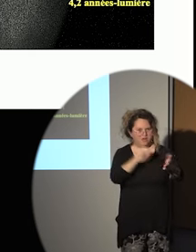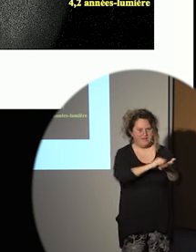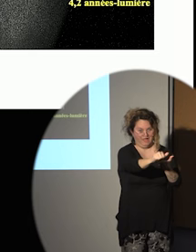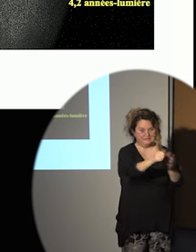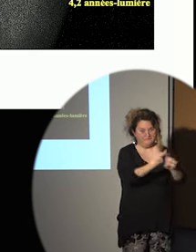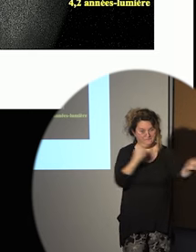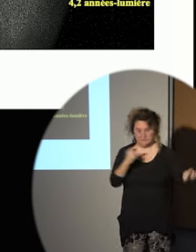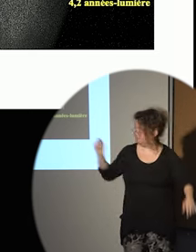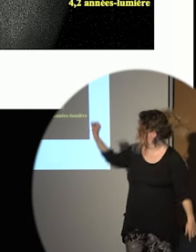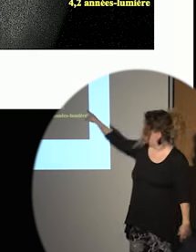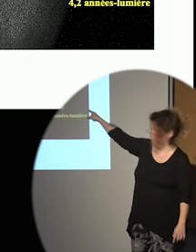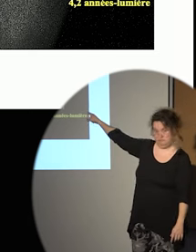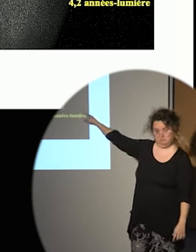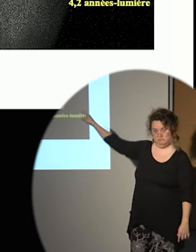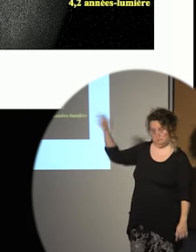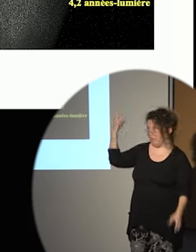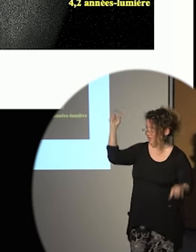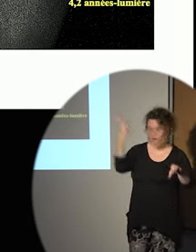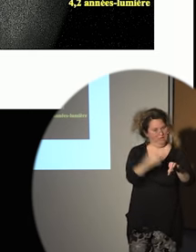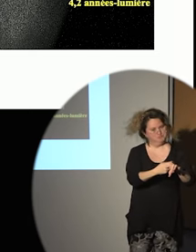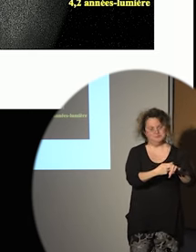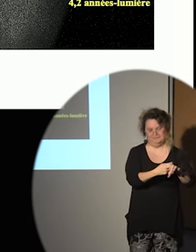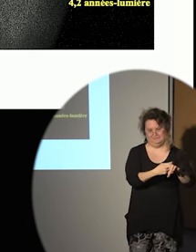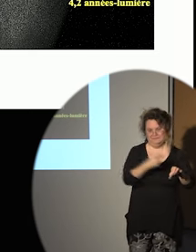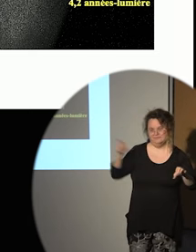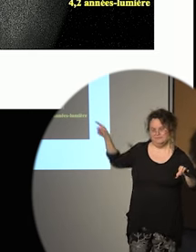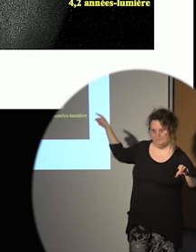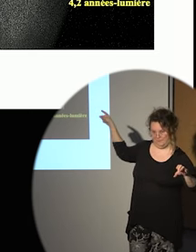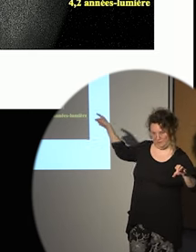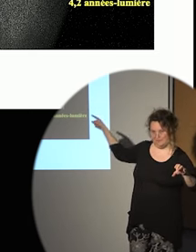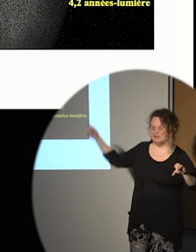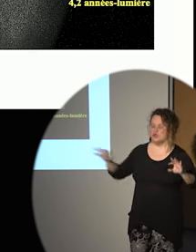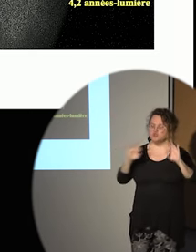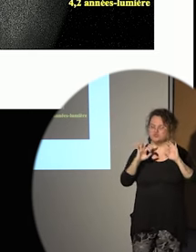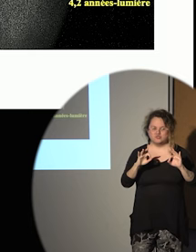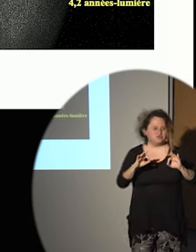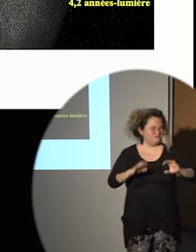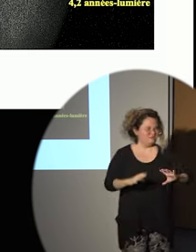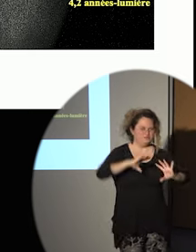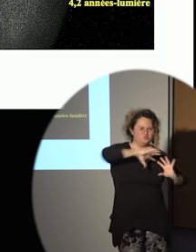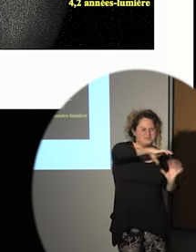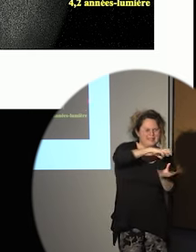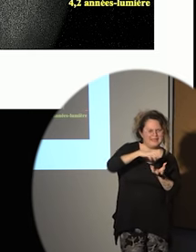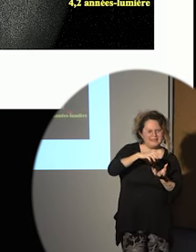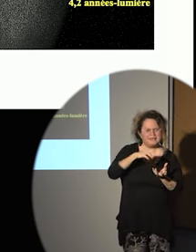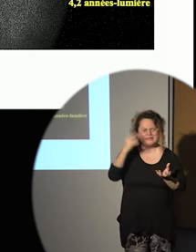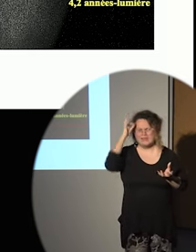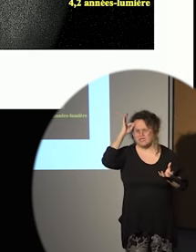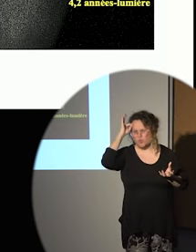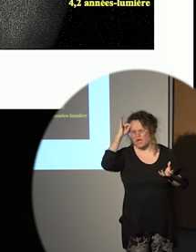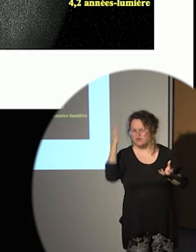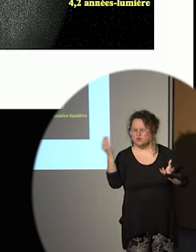Et puis là, vous voyez, on se rapproche de l'étoile la plus proche de nous, qui est Proxima du Centaure, qui se